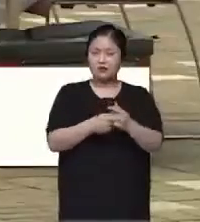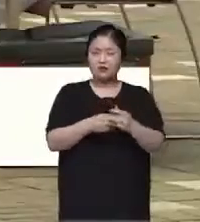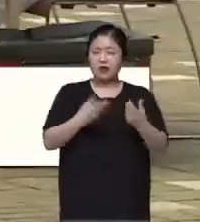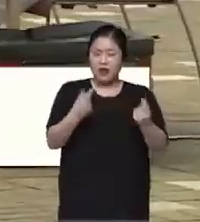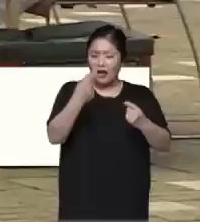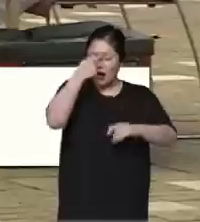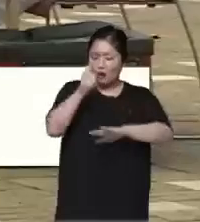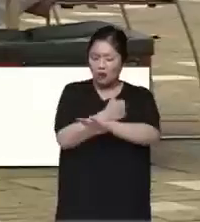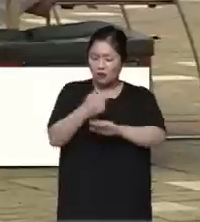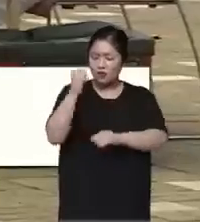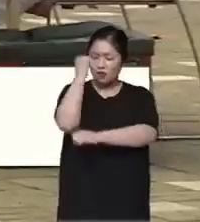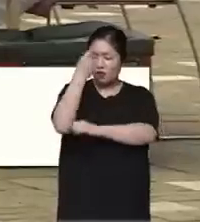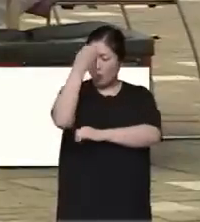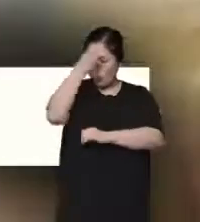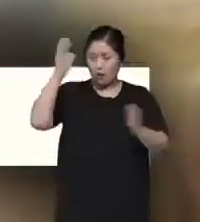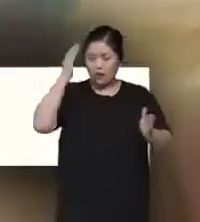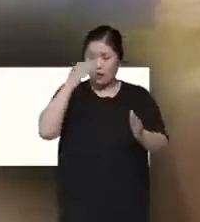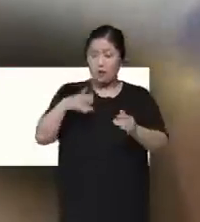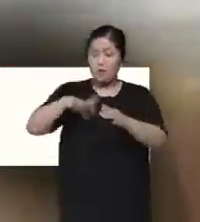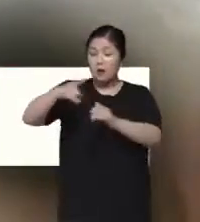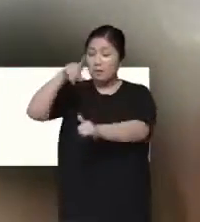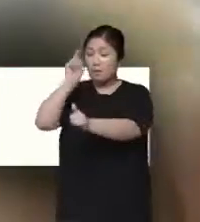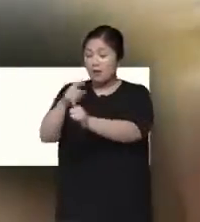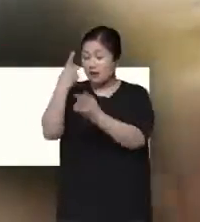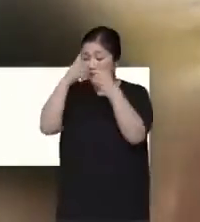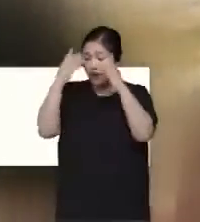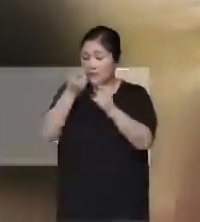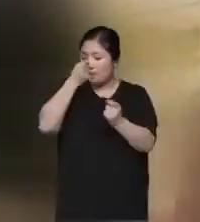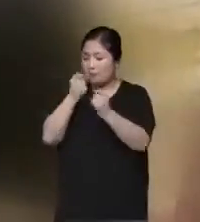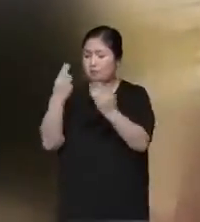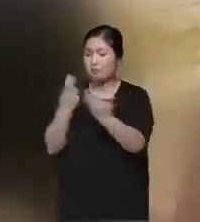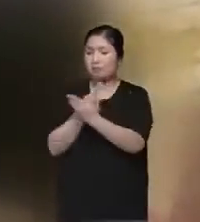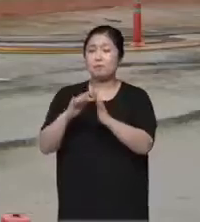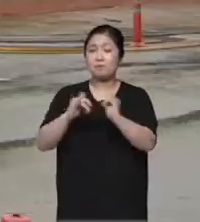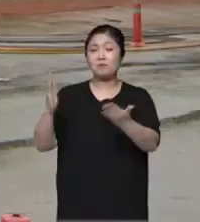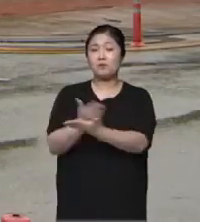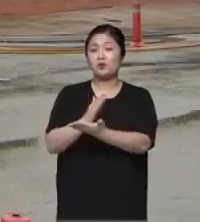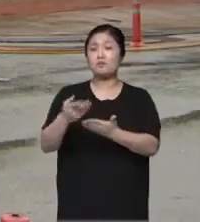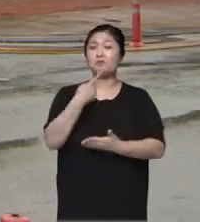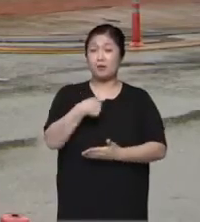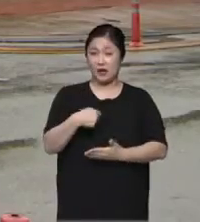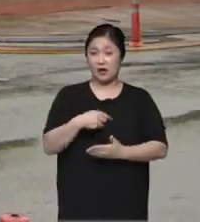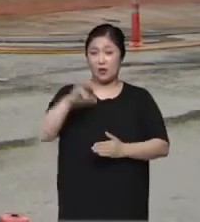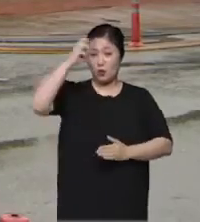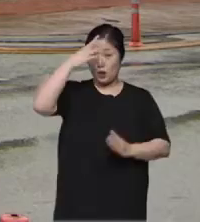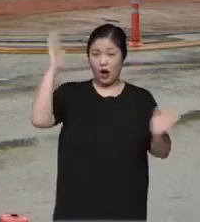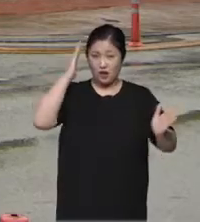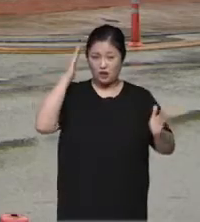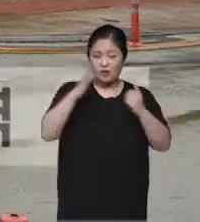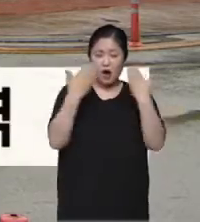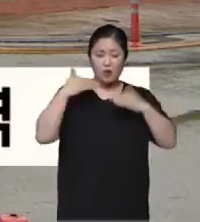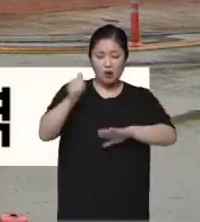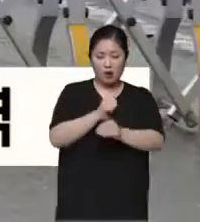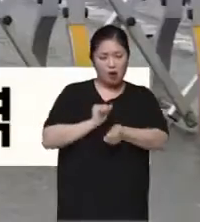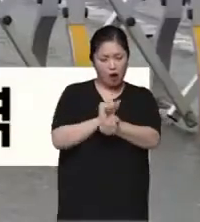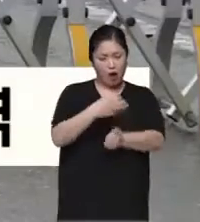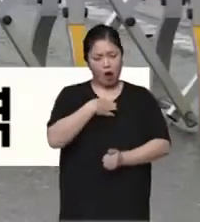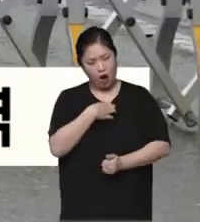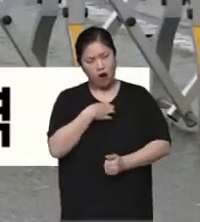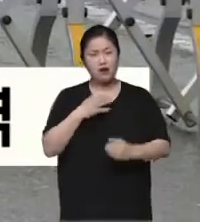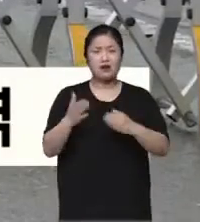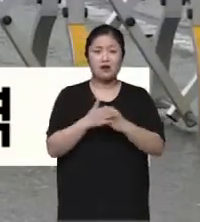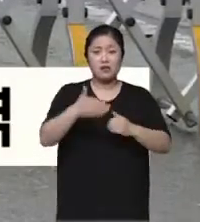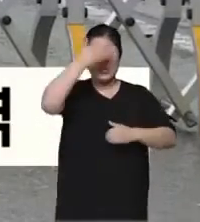고등학생으로 먼저 확진된 대학생 두 명과 같은 밀접 접촉자였습니다. 고3 수험생으로 학교 내 전파가